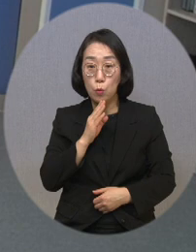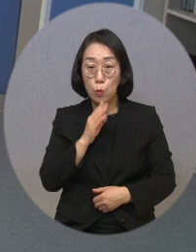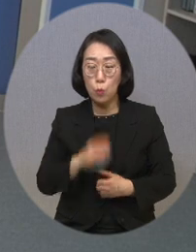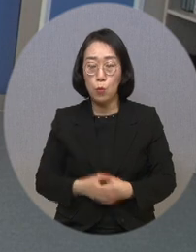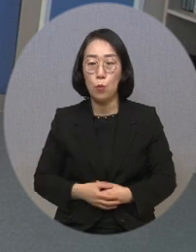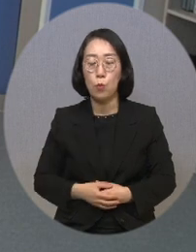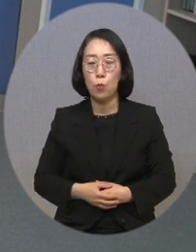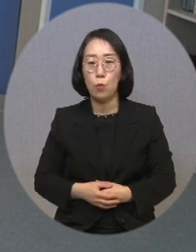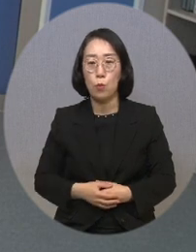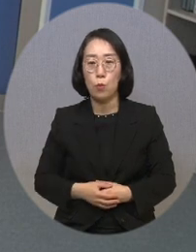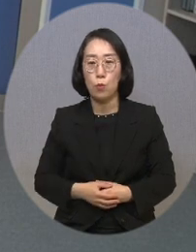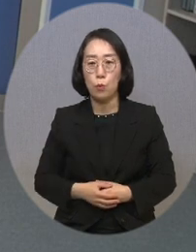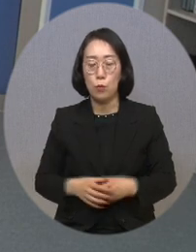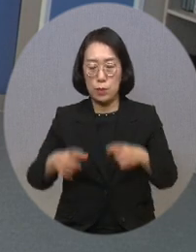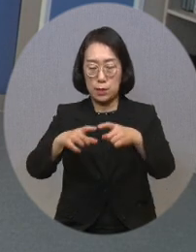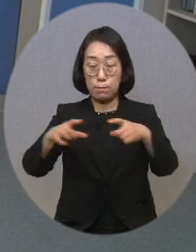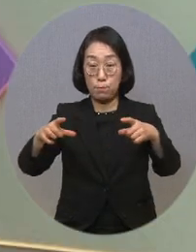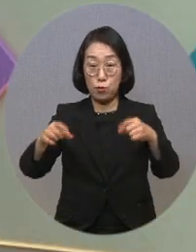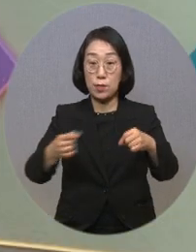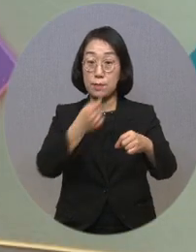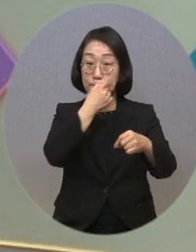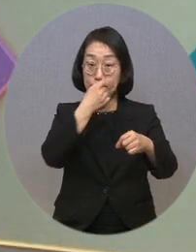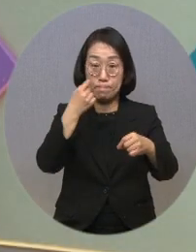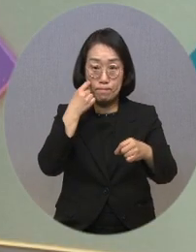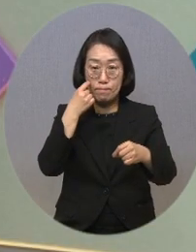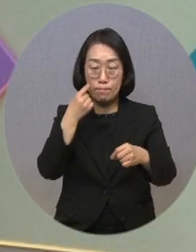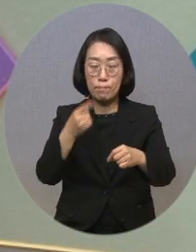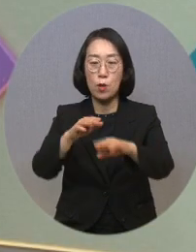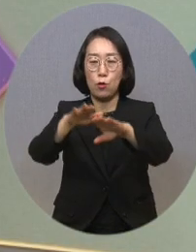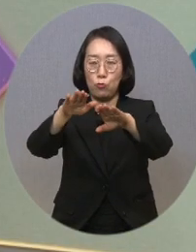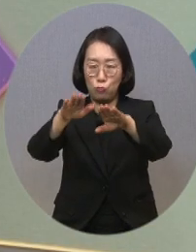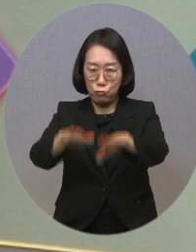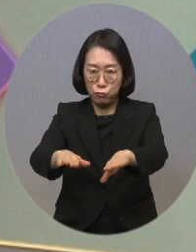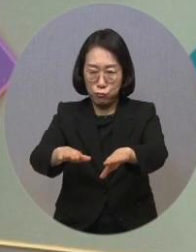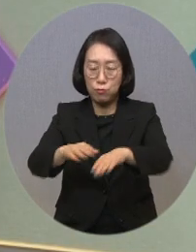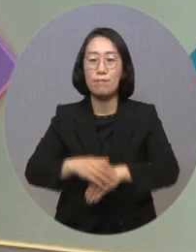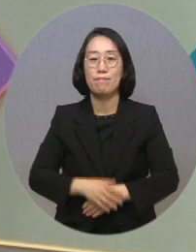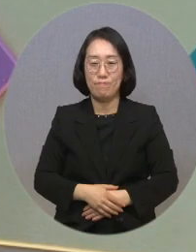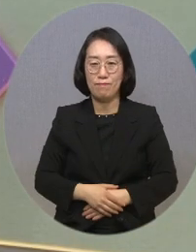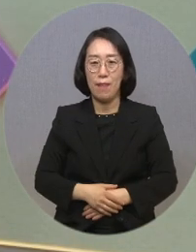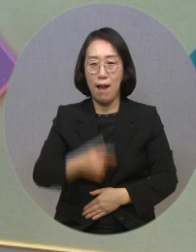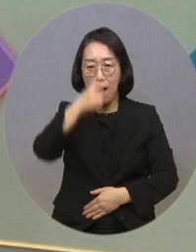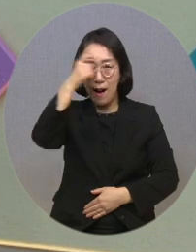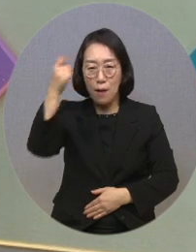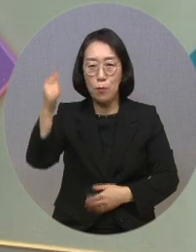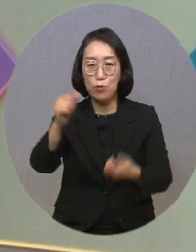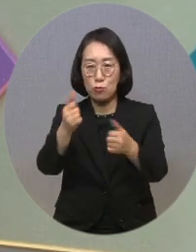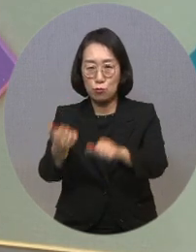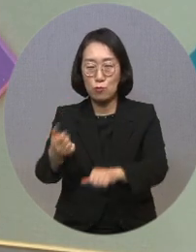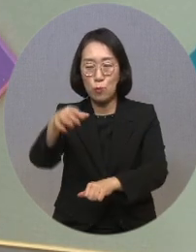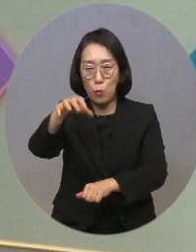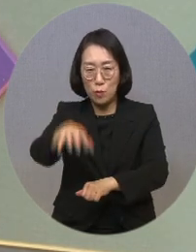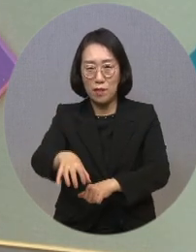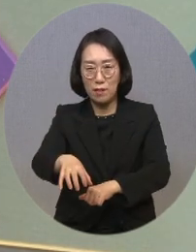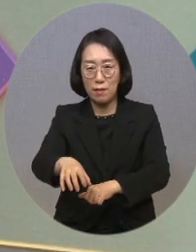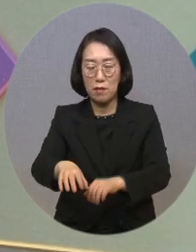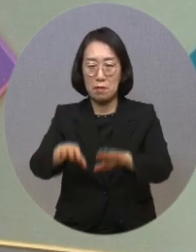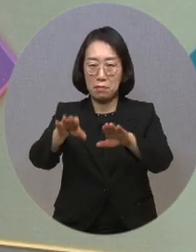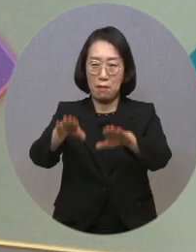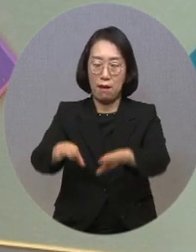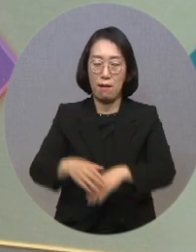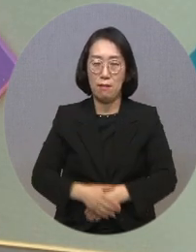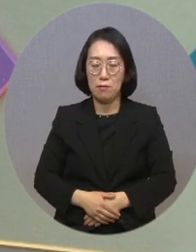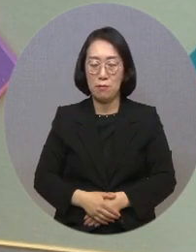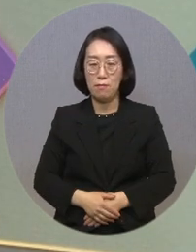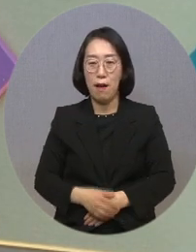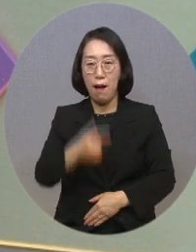영정 앞에다가 이렇게 다 나눴더라고요. 그 모습 보셨을 때 되게 보람되셨을 것 같아요. 그래서 할아버지가 예. 되게